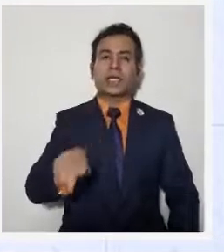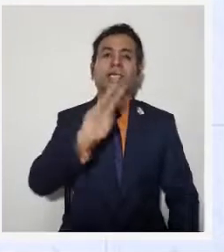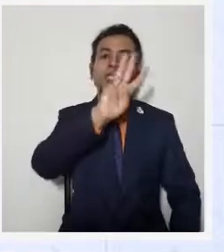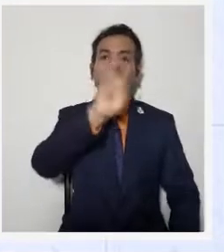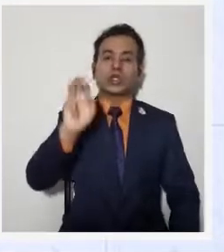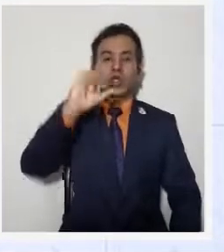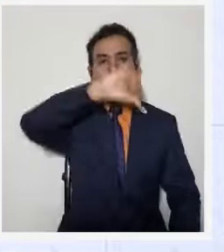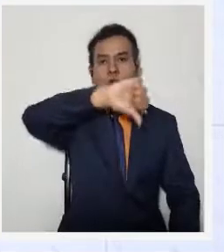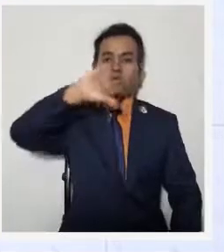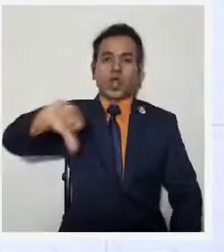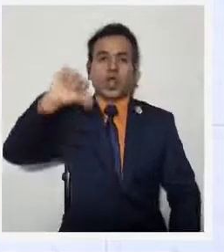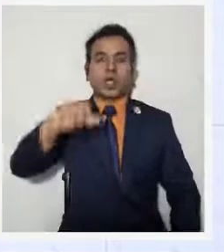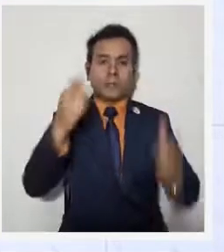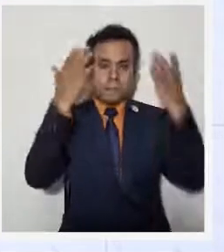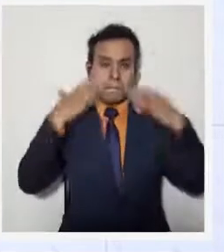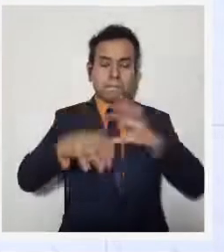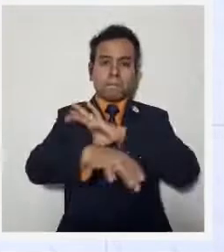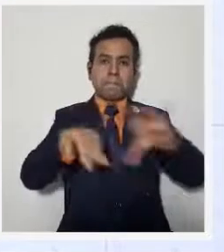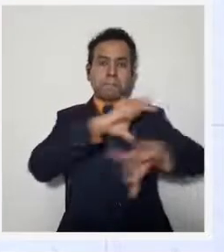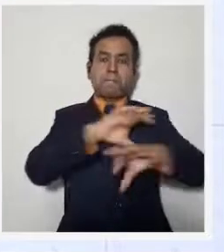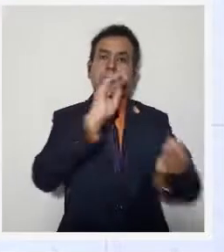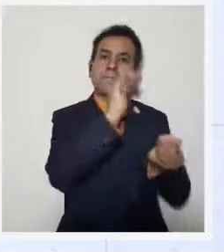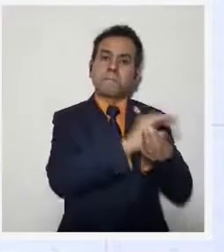17,43,926টি। বর্তমানে মজুদ আছে